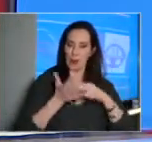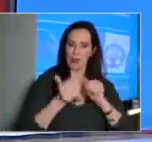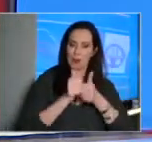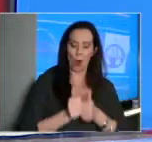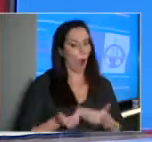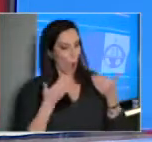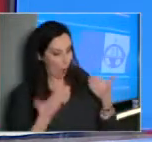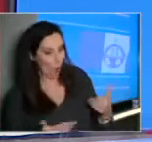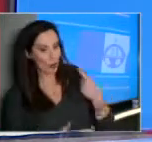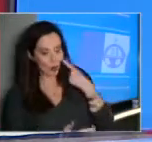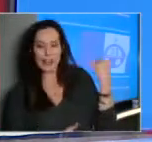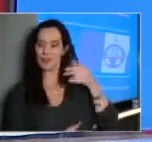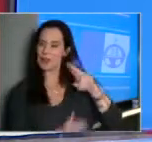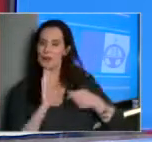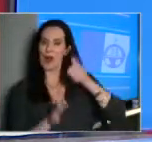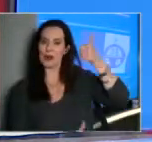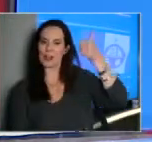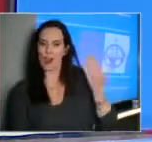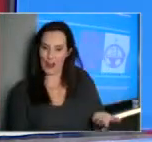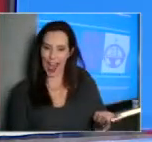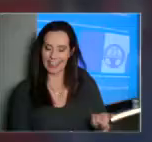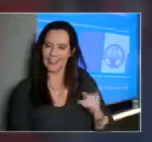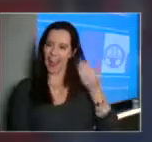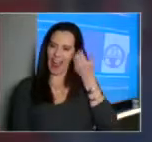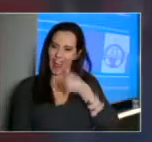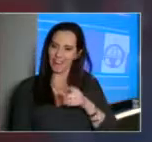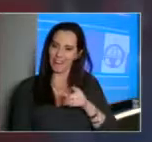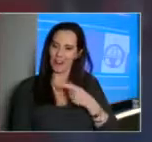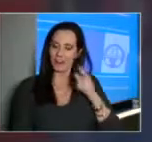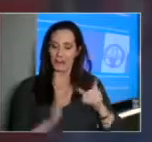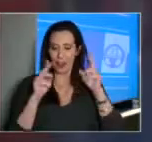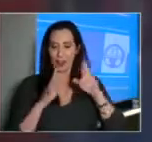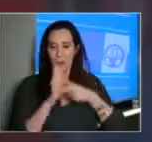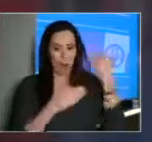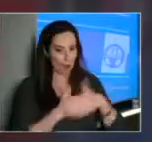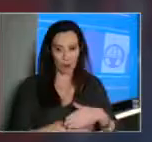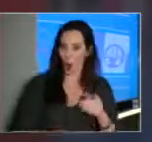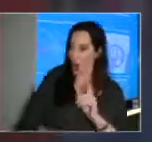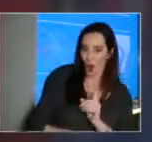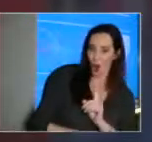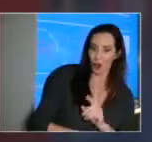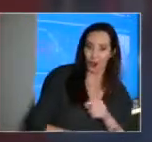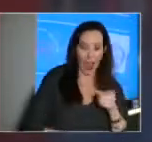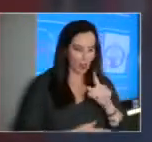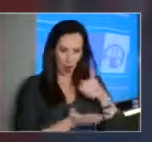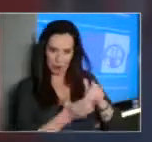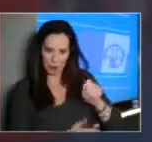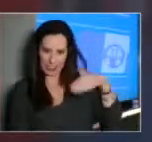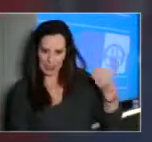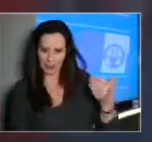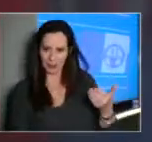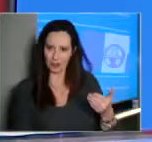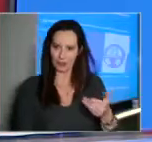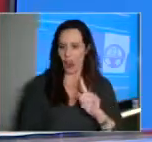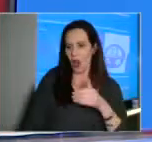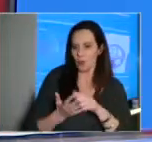ספורט. או, אתה רואה, תמיד יש פעם ראשונה. חבל שכבר, אני מקווה שלא תהיה פעם אחרונה. לא, זה תלוי. דווקא כן, כי אתה לא תמשיך בכנסת. לא